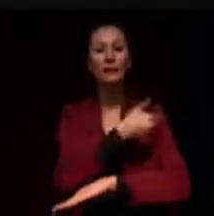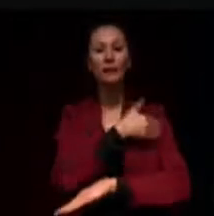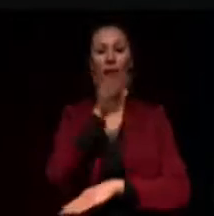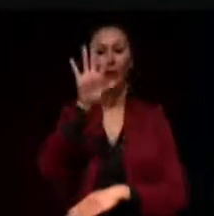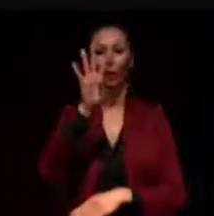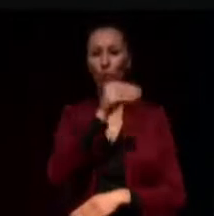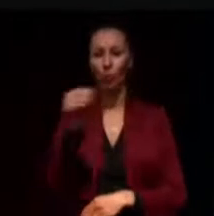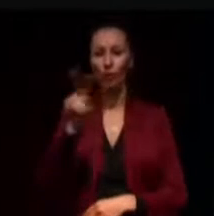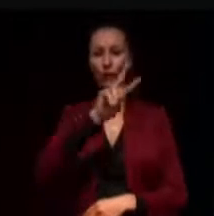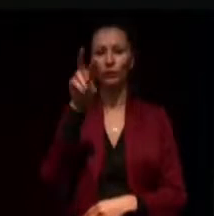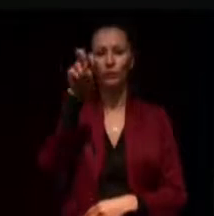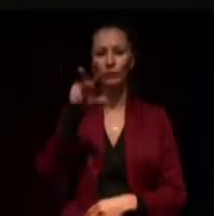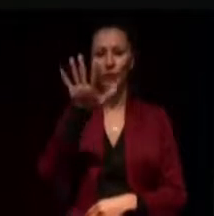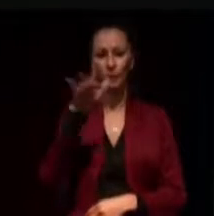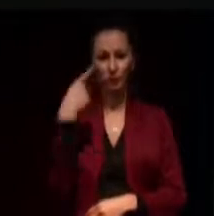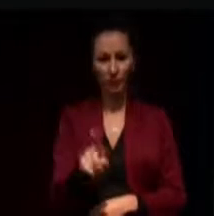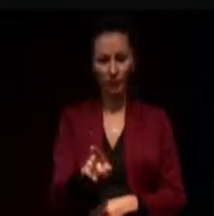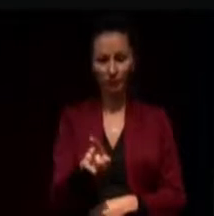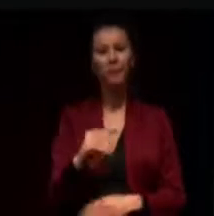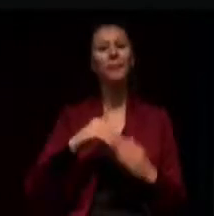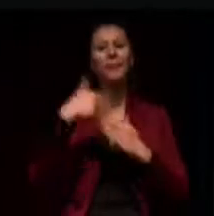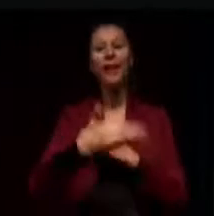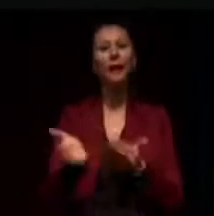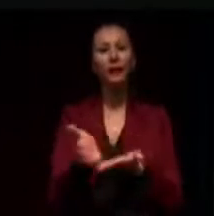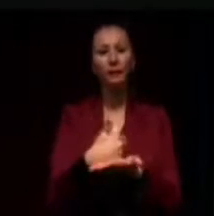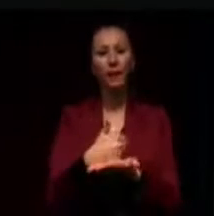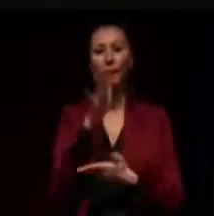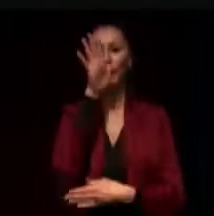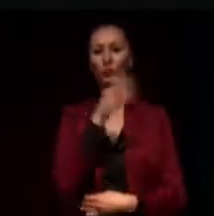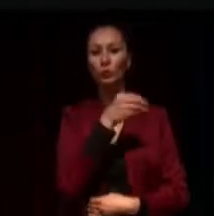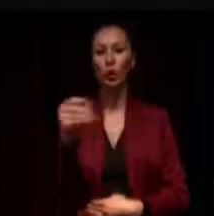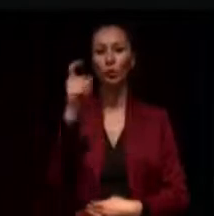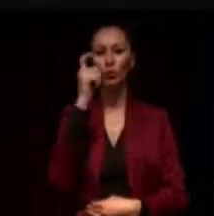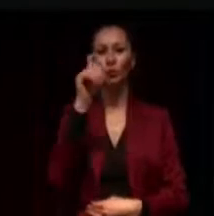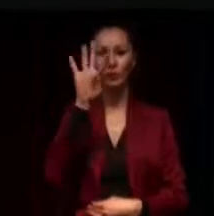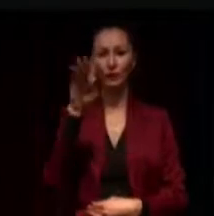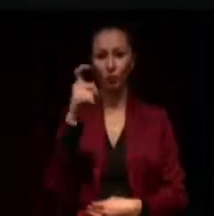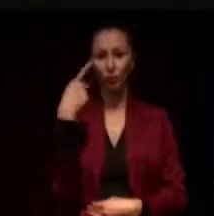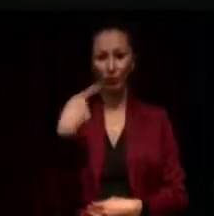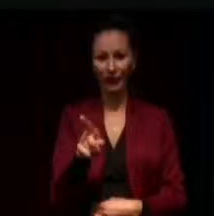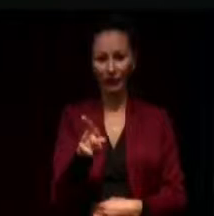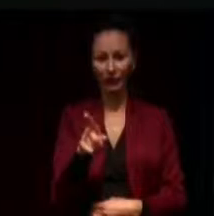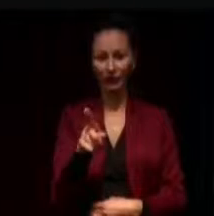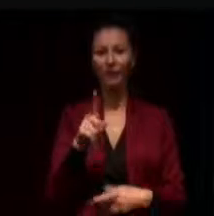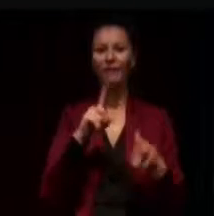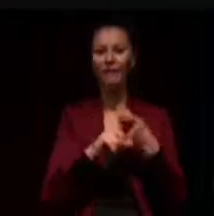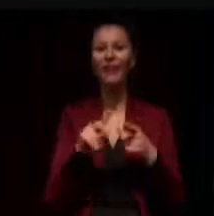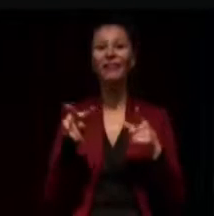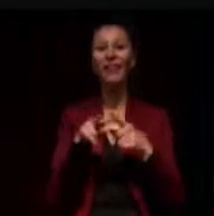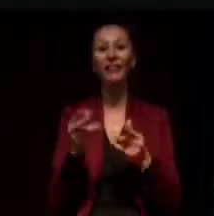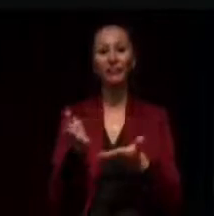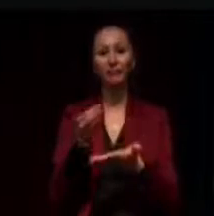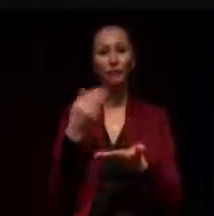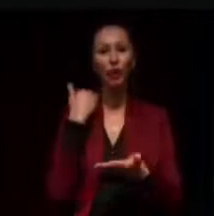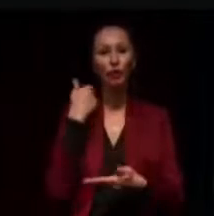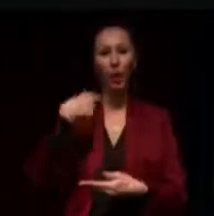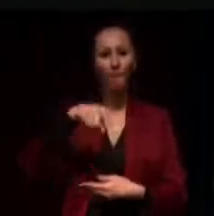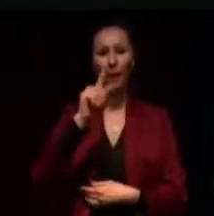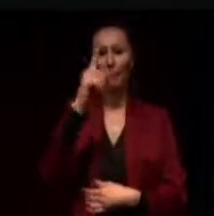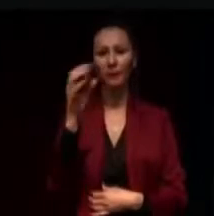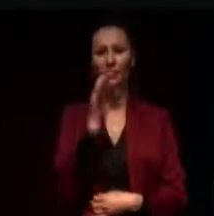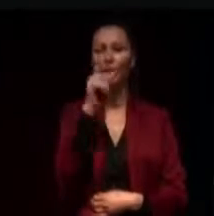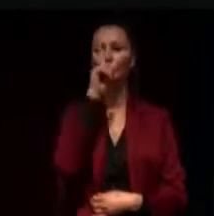gelirleri 54.785.000. Diğer gelirler 500.949.000. Ve net finans borçlanması